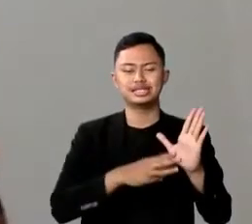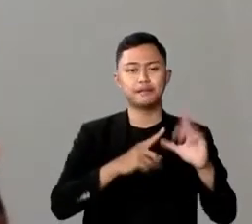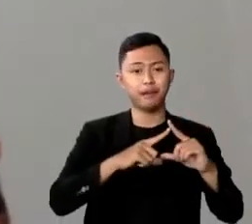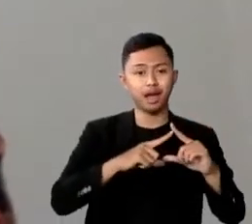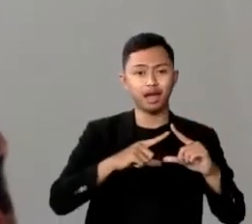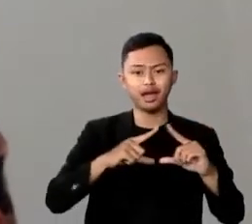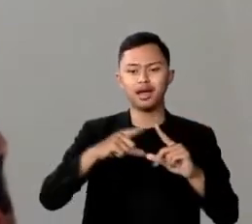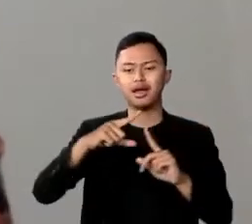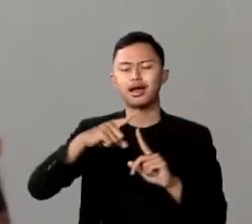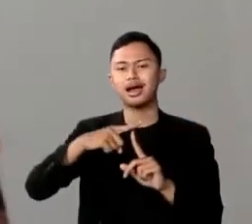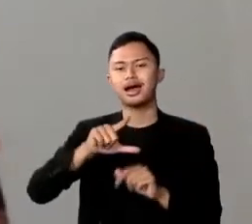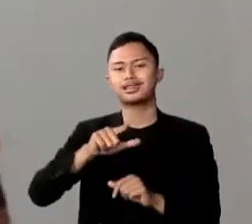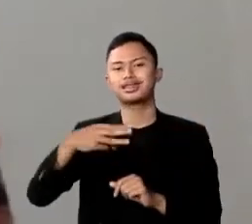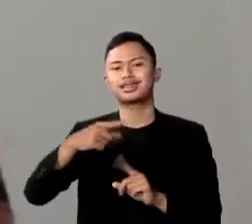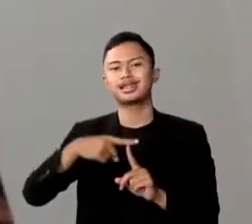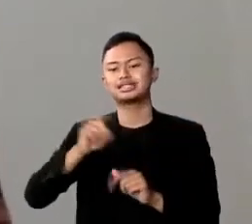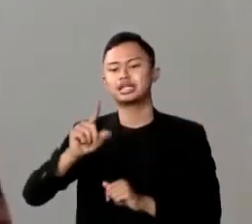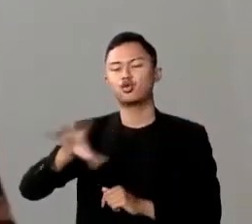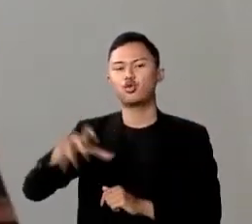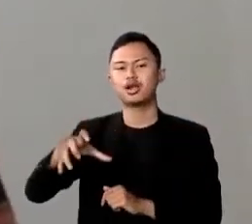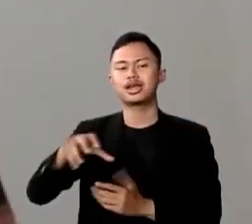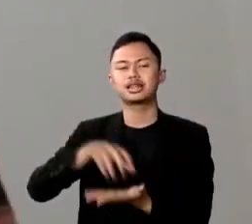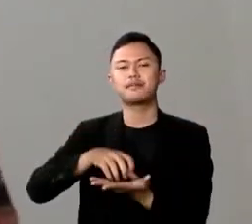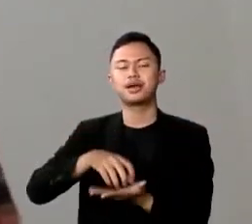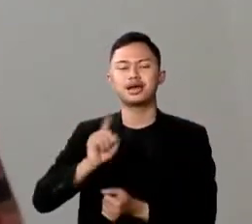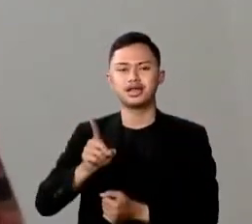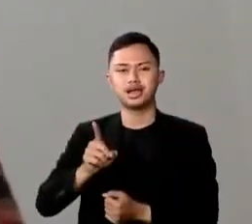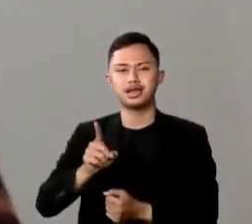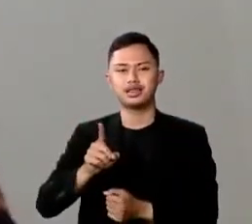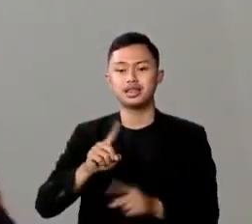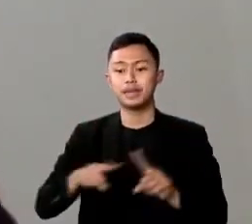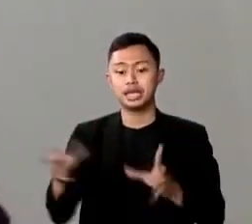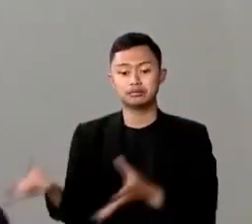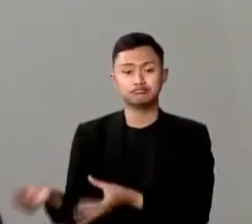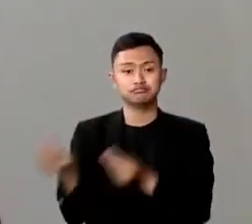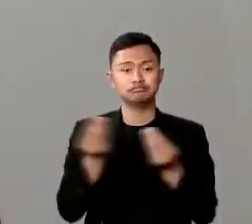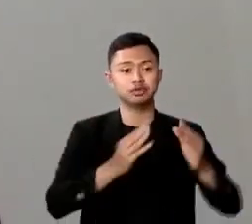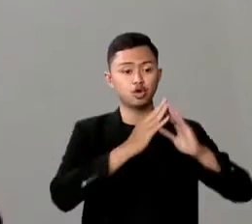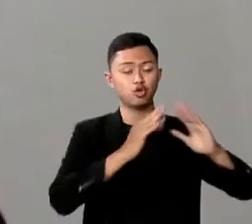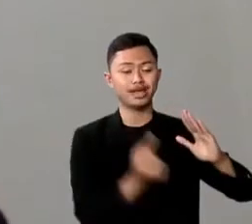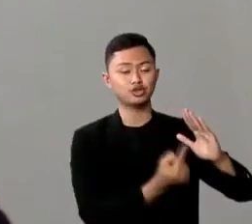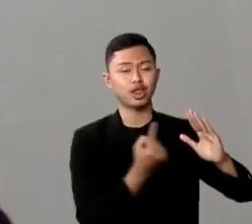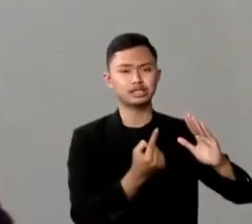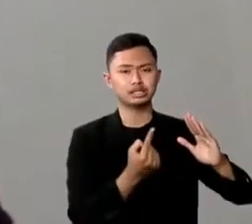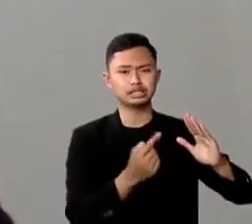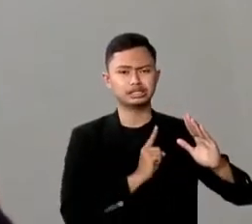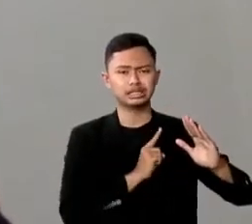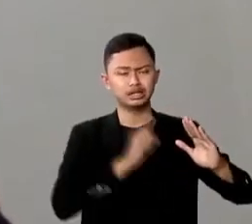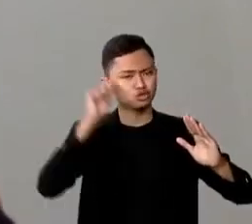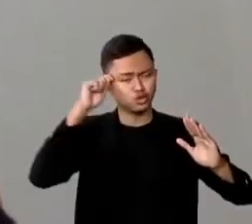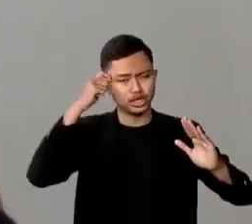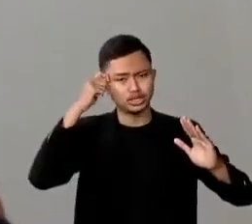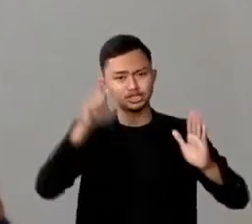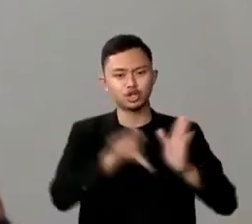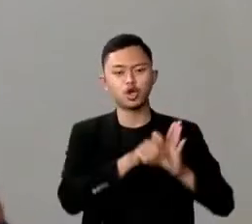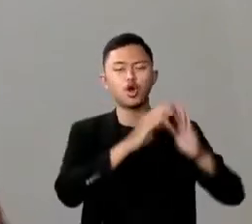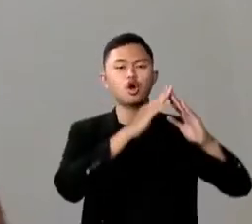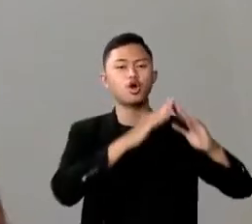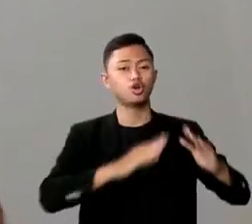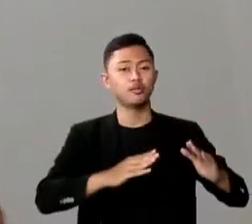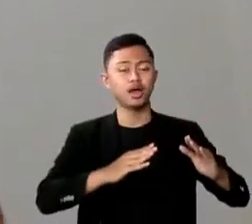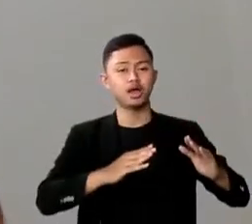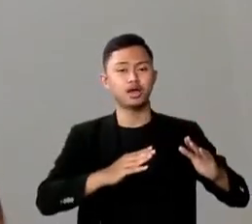ada yang tempat buat isolasi Mandiri sekeluarga kalau memang akan kesulitan melakukan instalasi Mandiri di rumah misalnya rumah